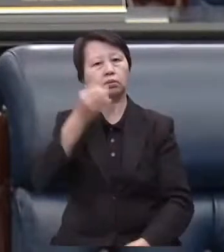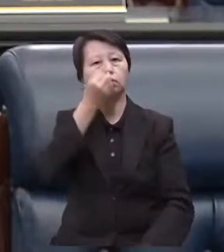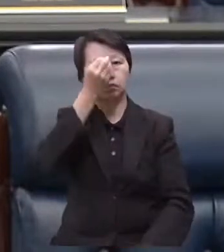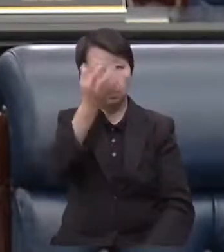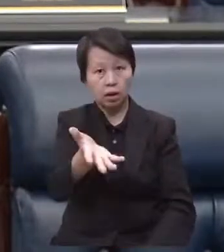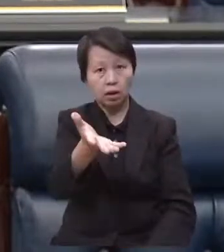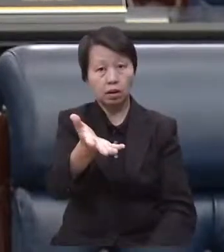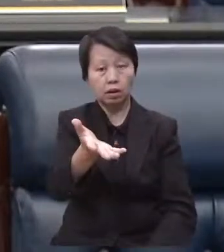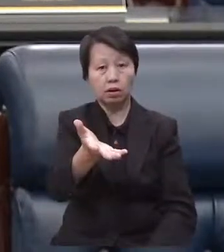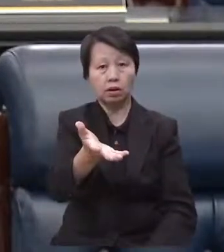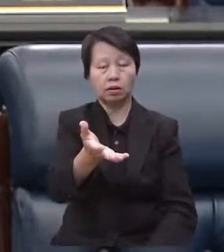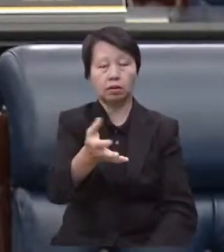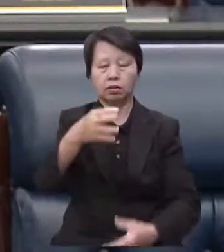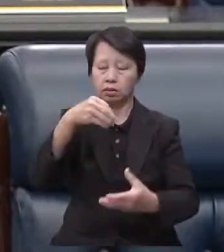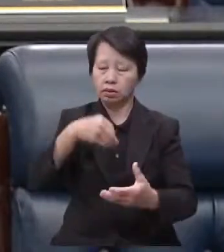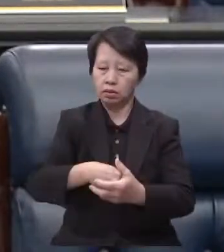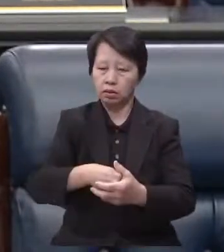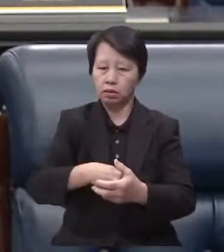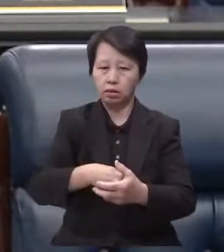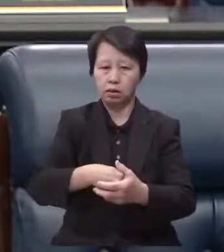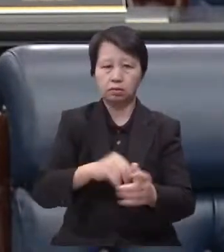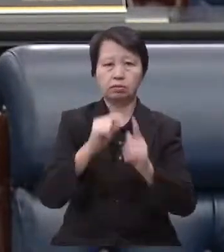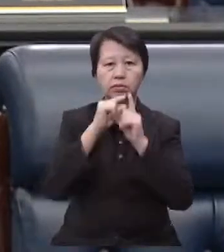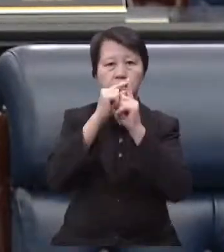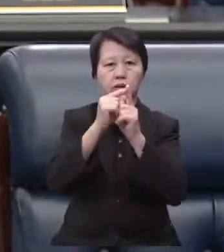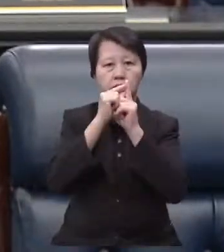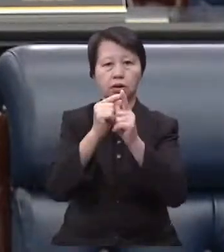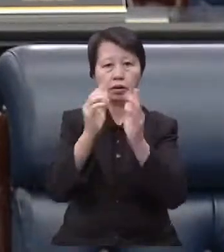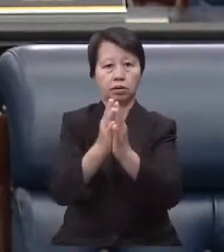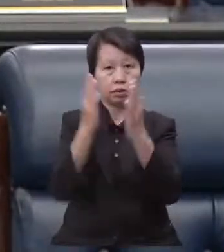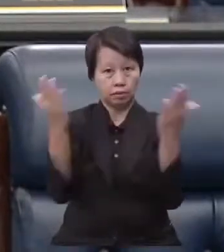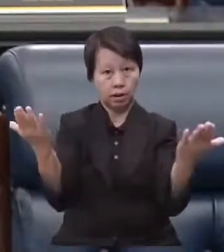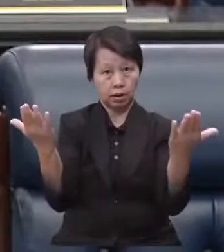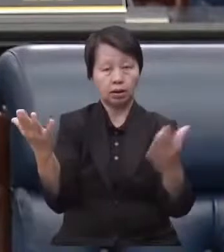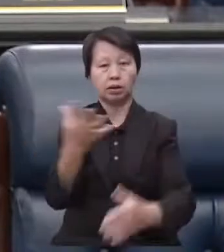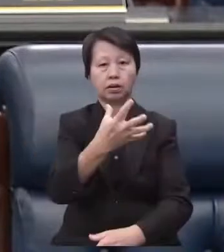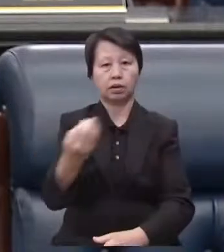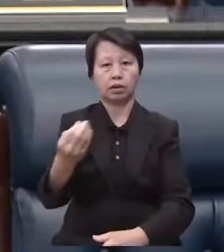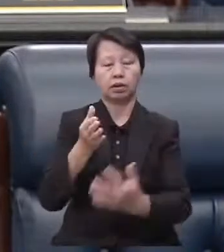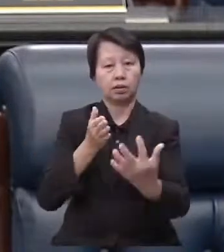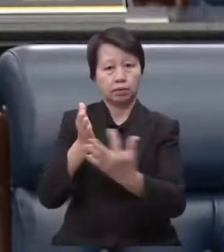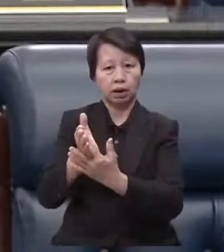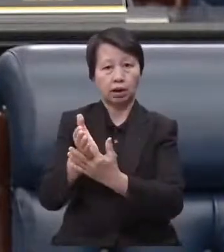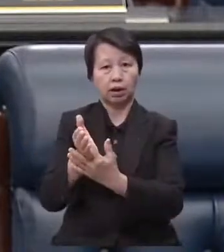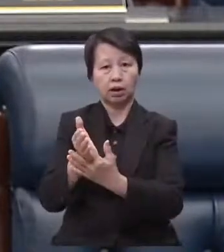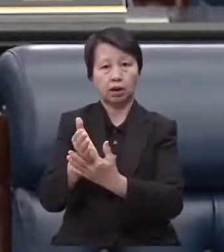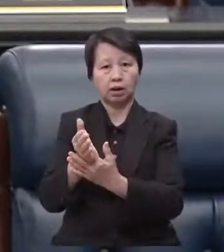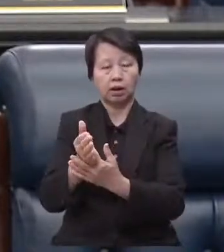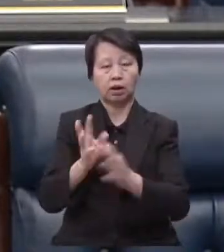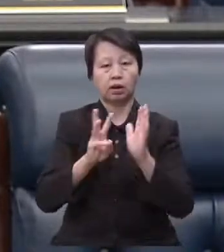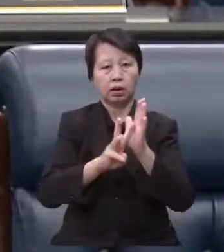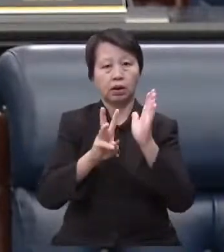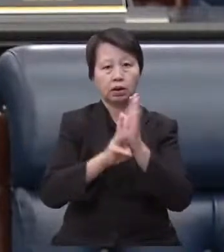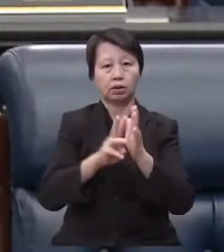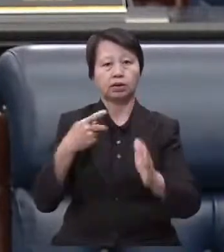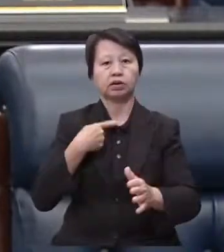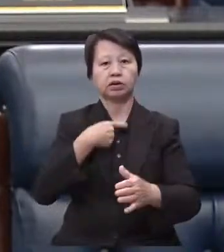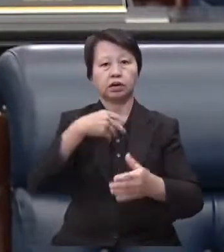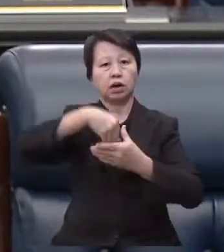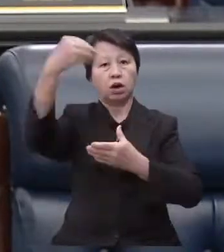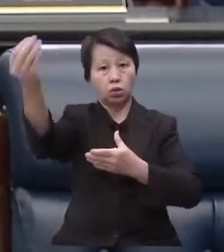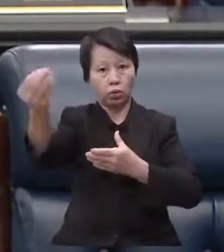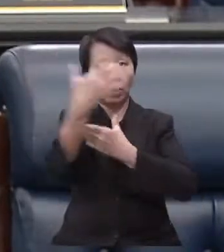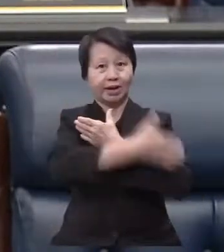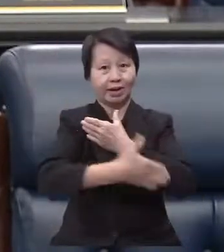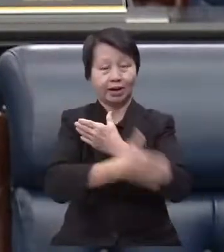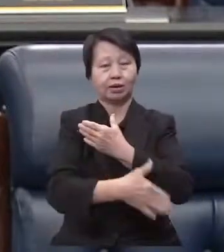juga dalam kenyataan-kenyataan akhbar dan juga melalui mission-mission kita di luar negara. Ini